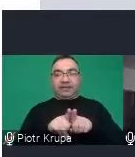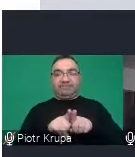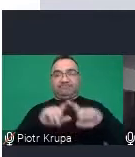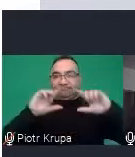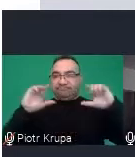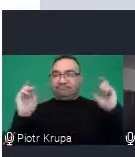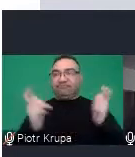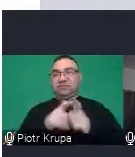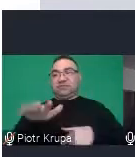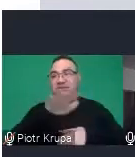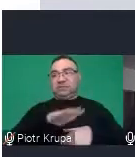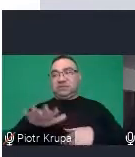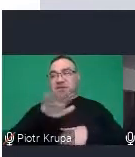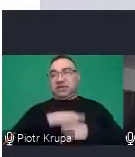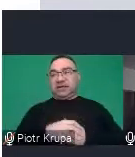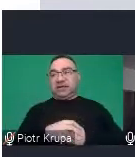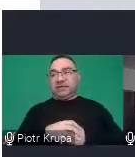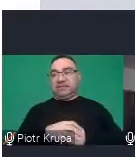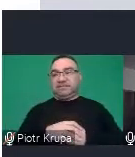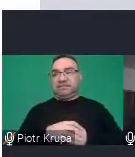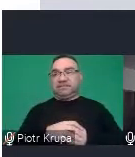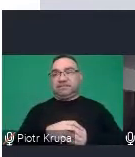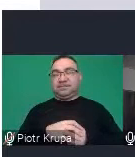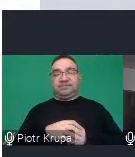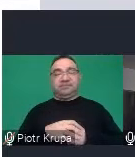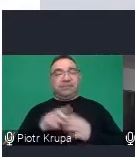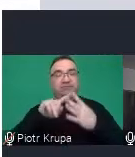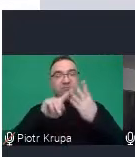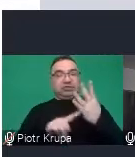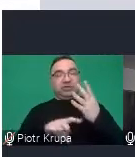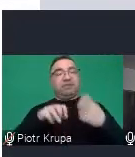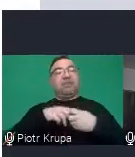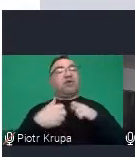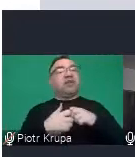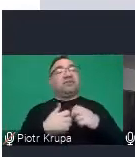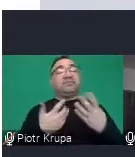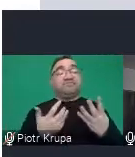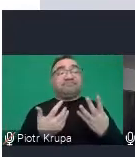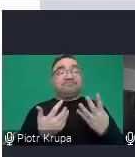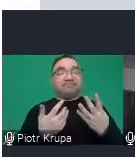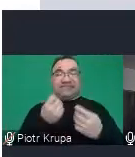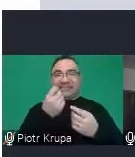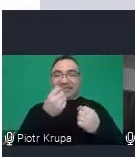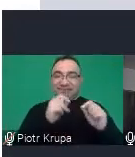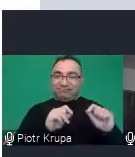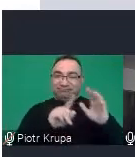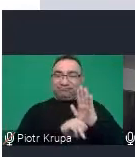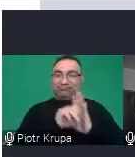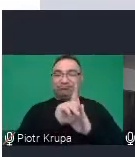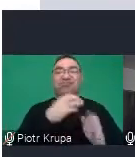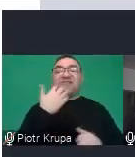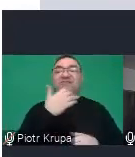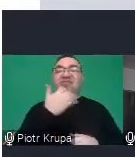branżę ciepłowniczą. I tak wyodrębniliśmy 4 najważniejsze problemy. Wzrost cen paliwa